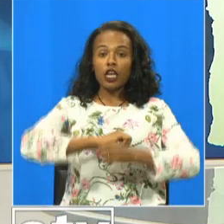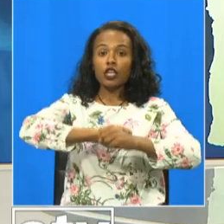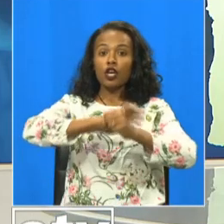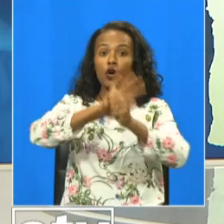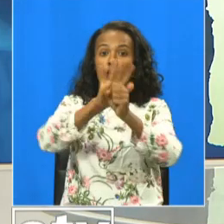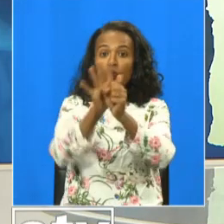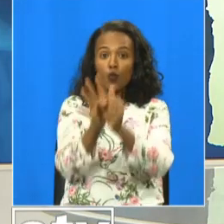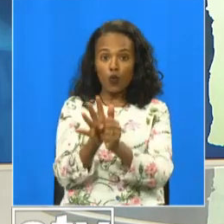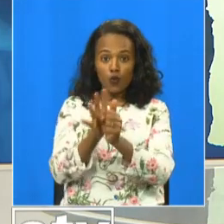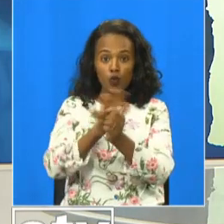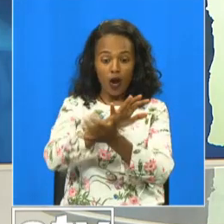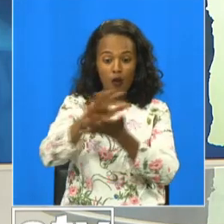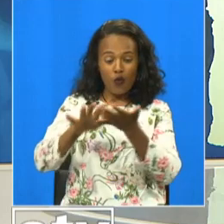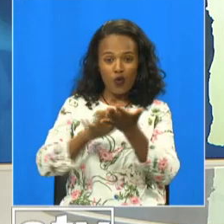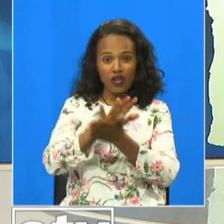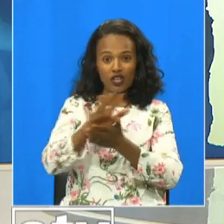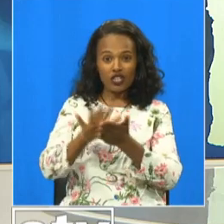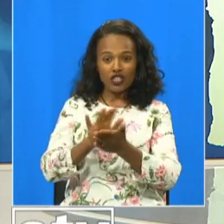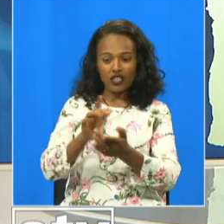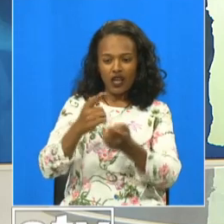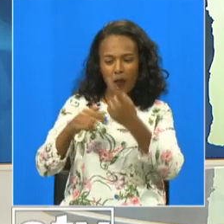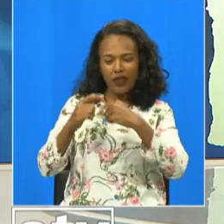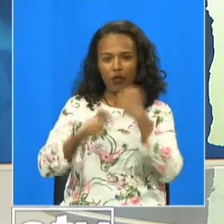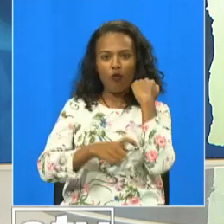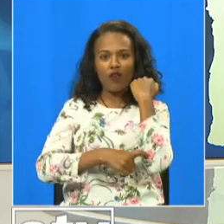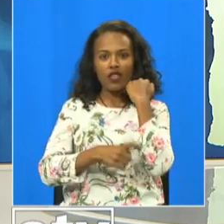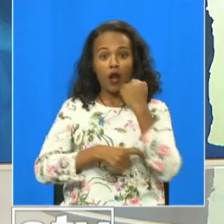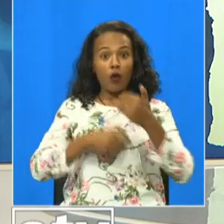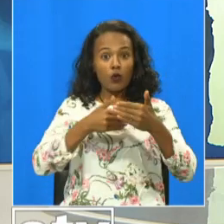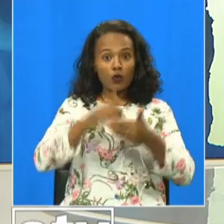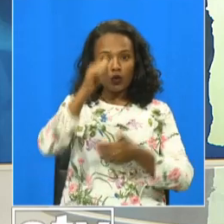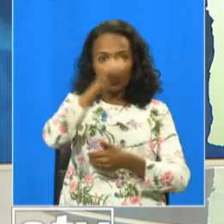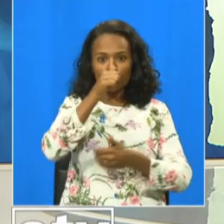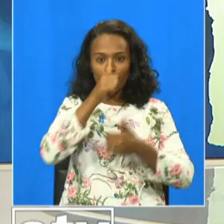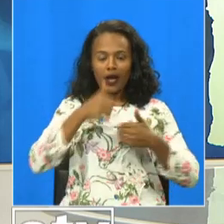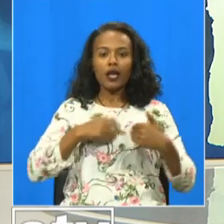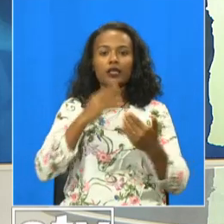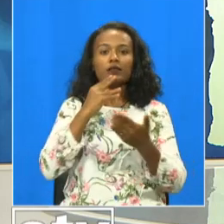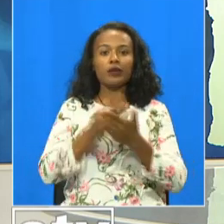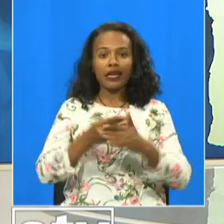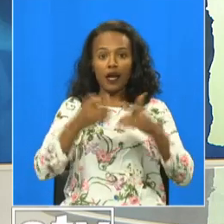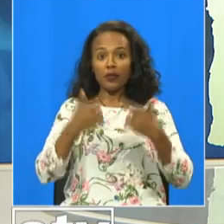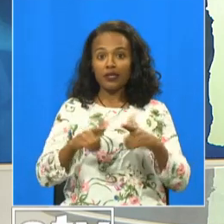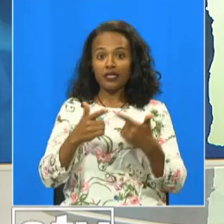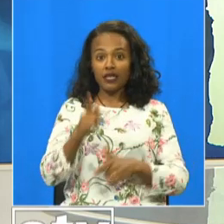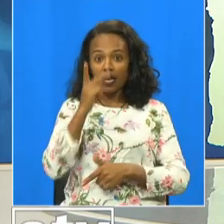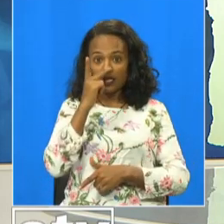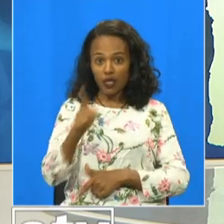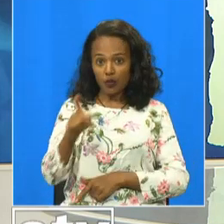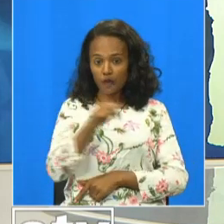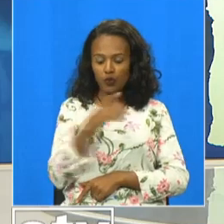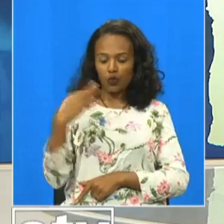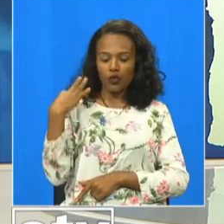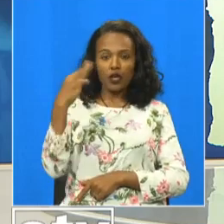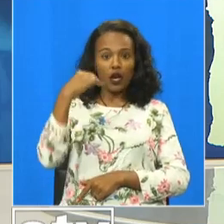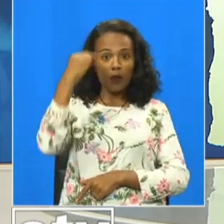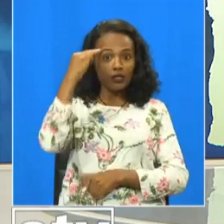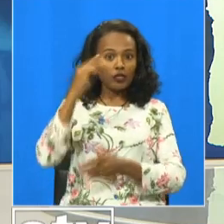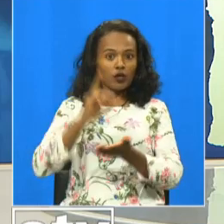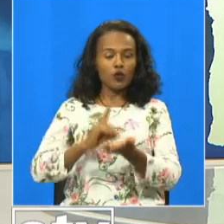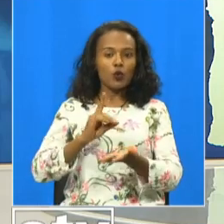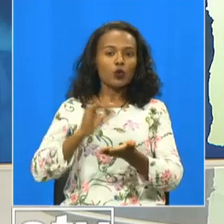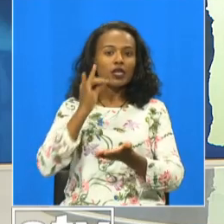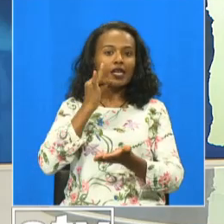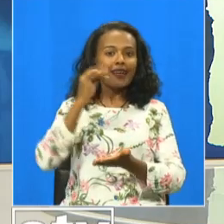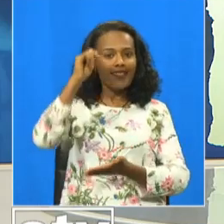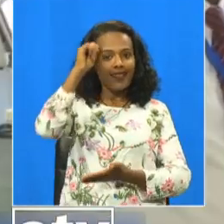የኮሮና ቫይረስ ወረርሽኝ ከደቀነው ፈተና ጎን ለጎን ኢትዮጵያ ያላትን መልካም እድል ያሳየችበት መሆኑን የጤና ሚኒስትር ዶክተር ሊያ